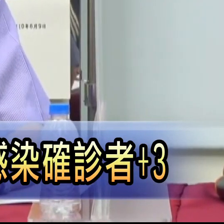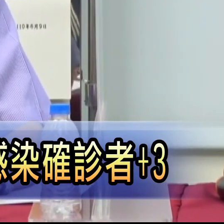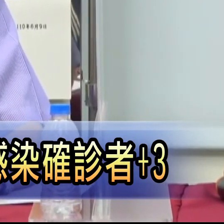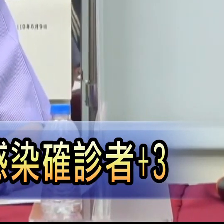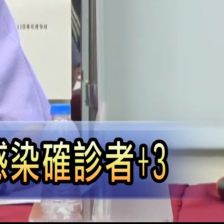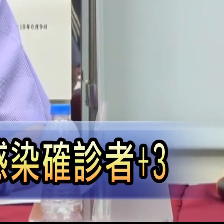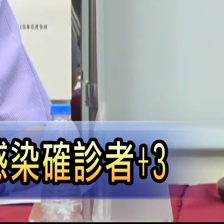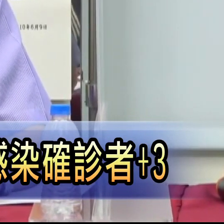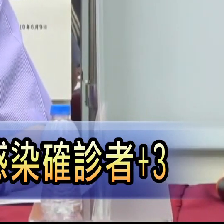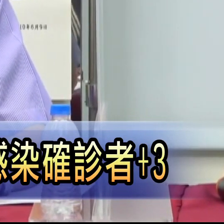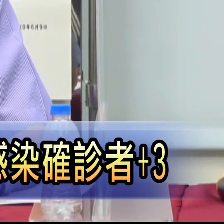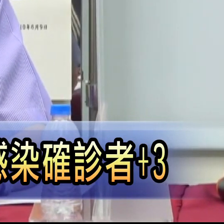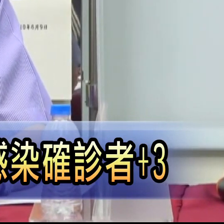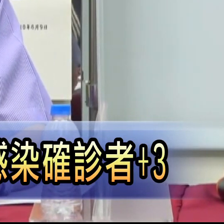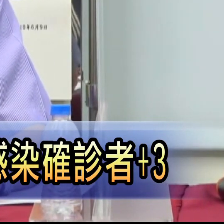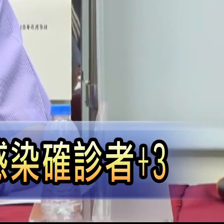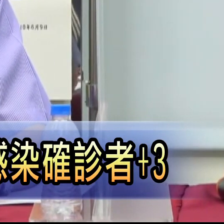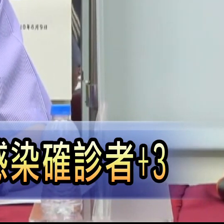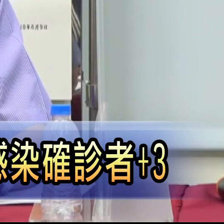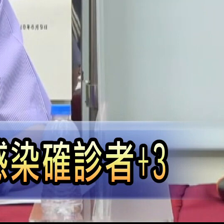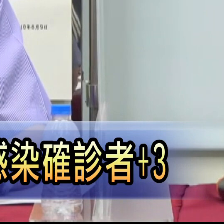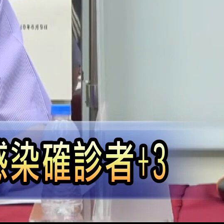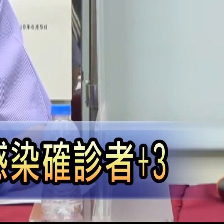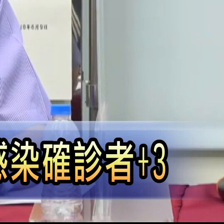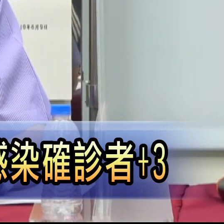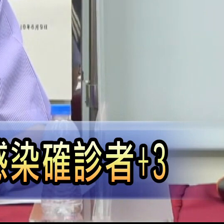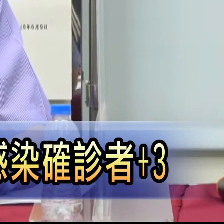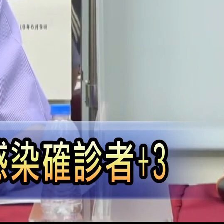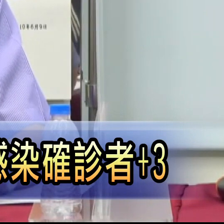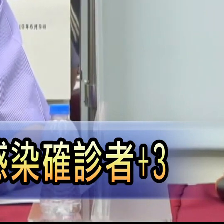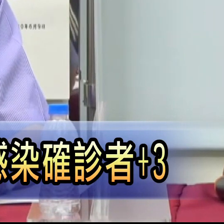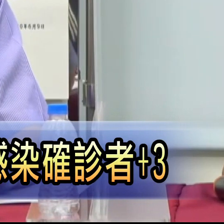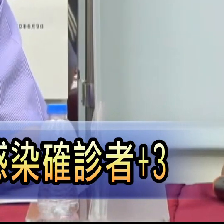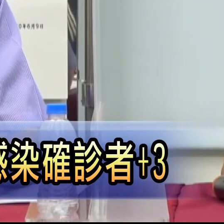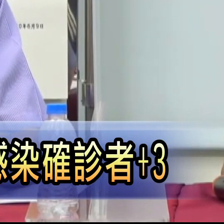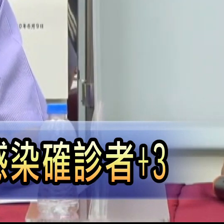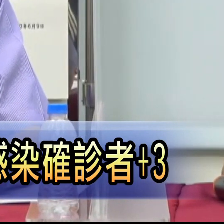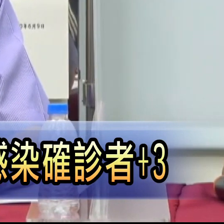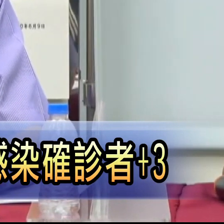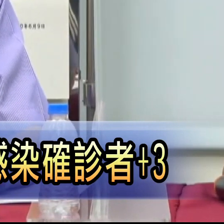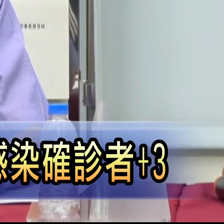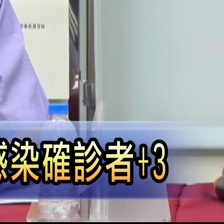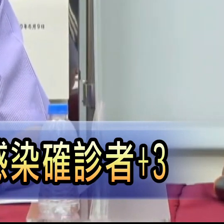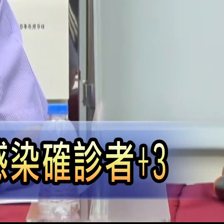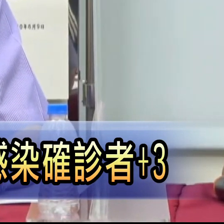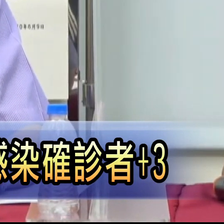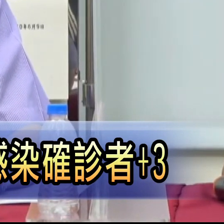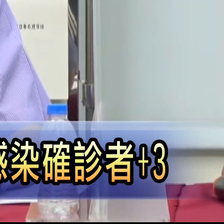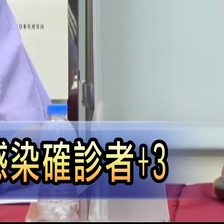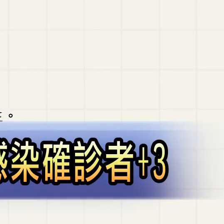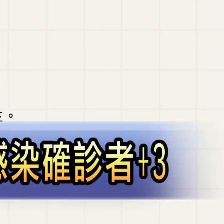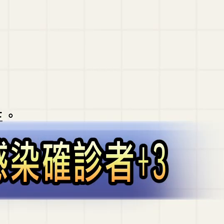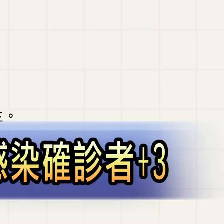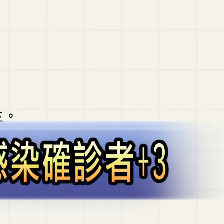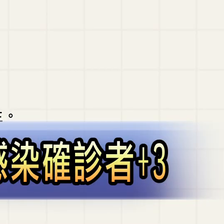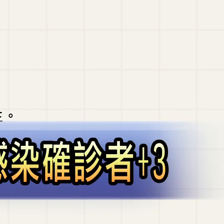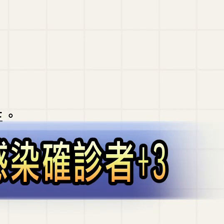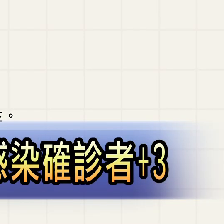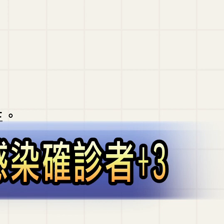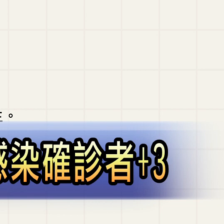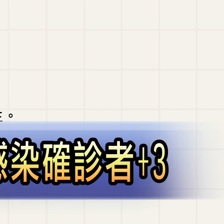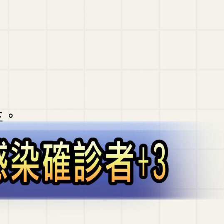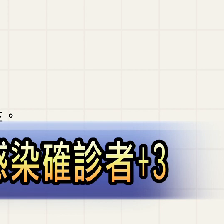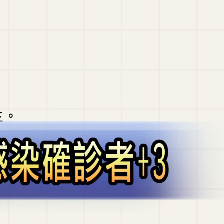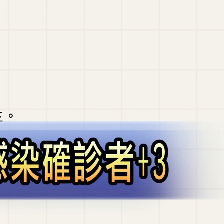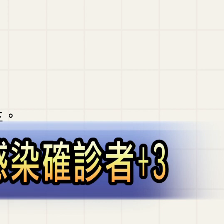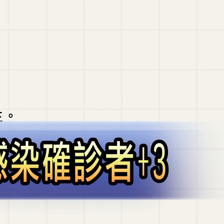果您有足迹重叠还有相关的症状等等都可以到这个地点去踊跃接受筛检 另外在南投